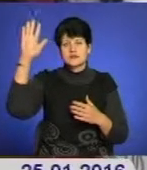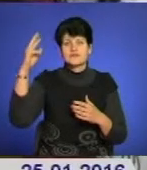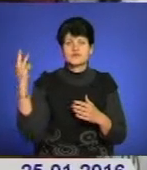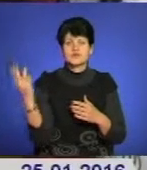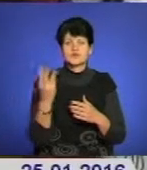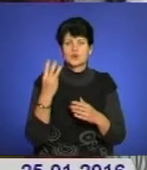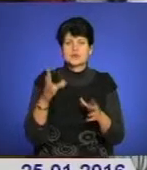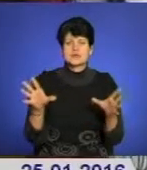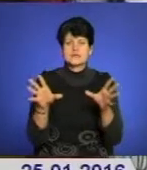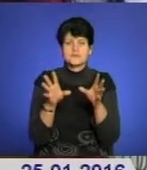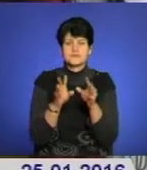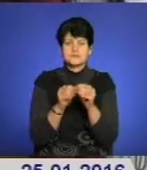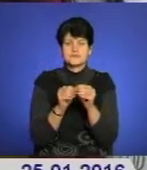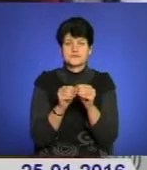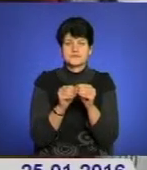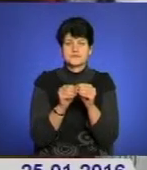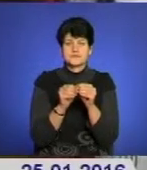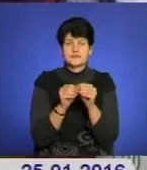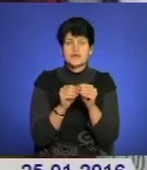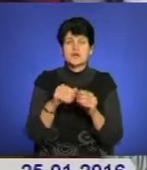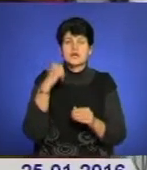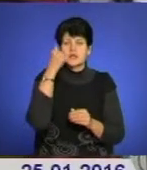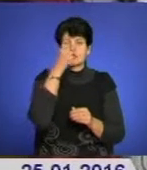Тройці єдиній,